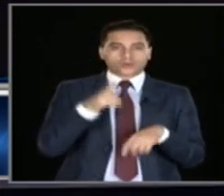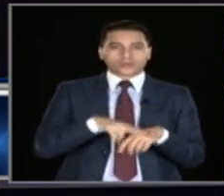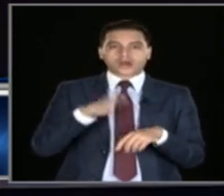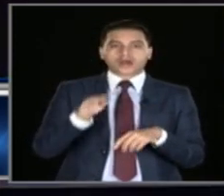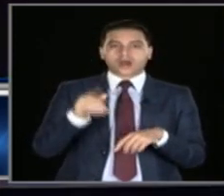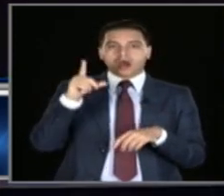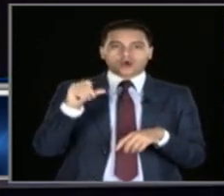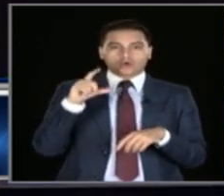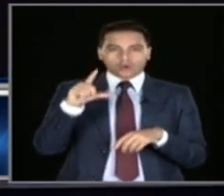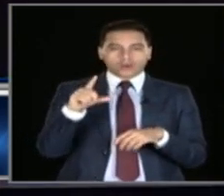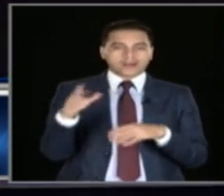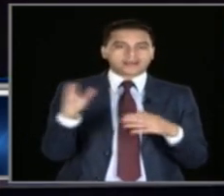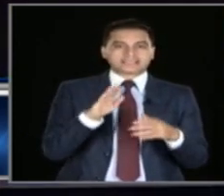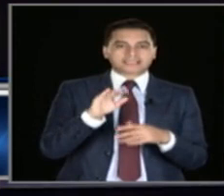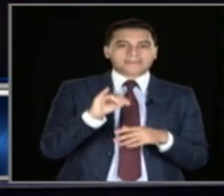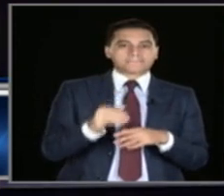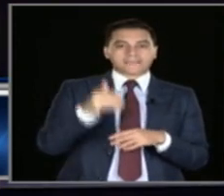اللي يعمل فكرة زي دي؟